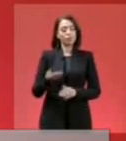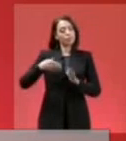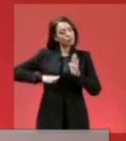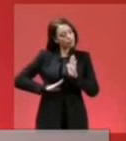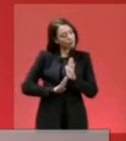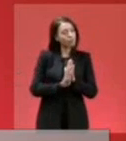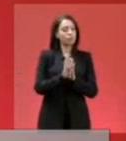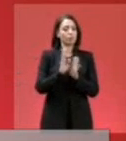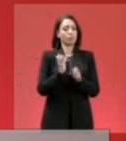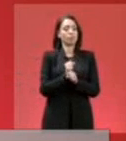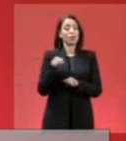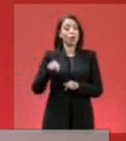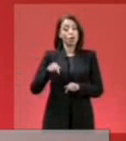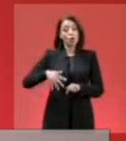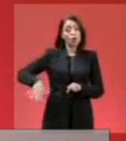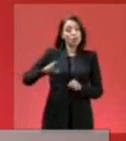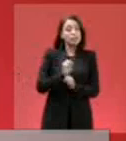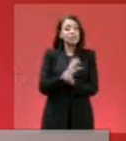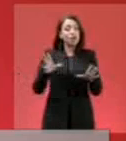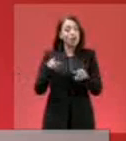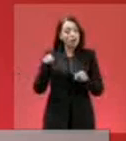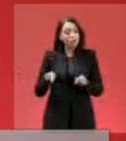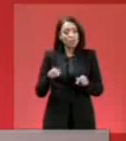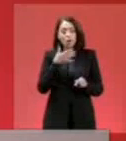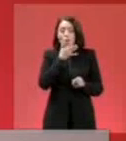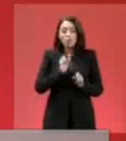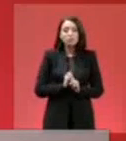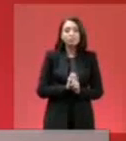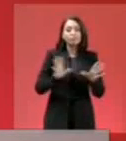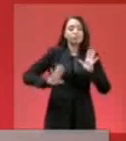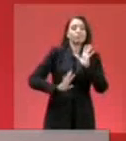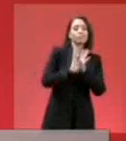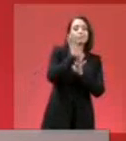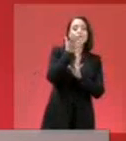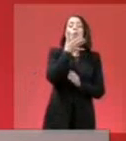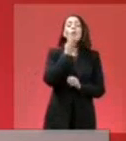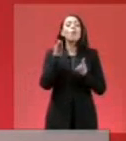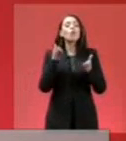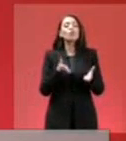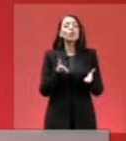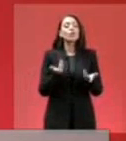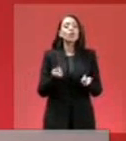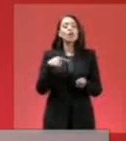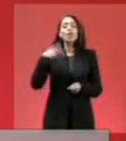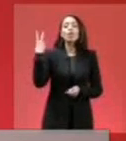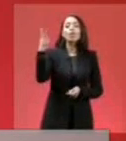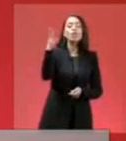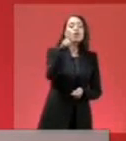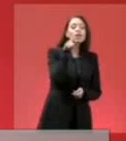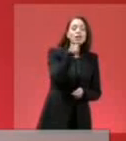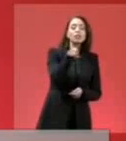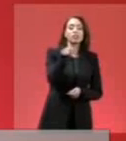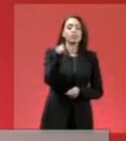ανέκαμψε. Η πατρίδα συνολικά βρίσκεται πια σε ένα ξέφωτο χάρη στη δική σας